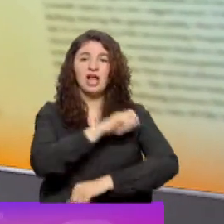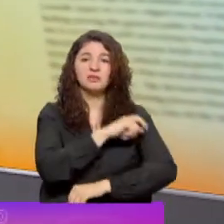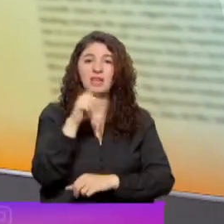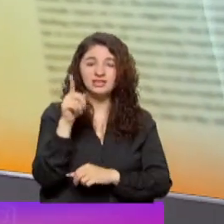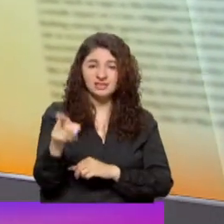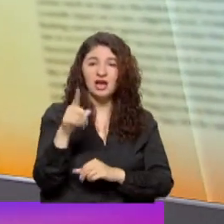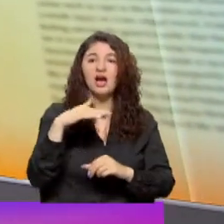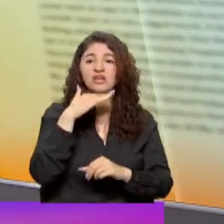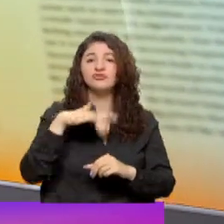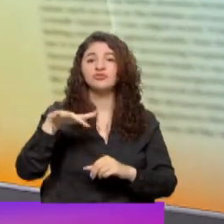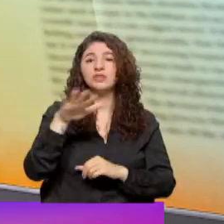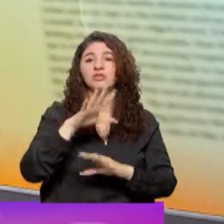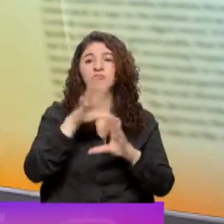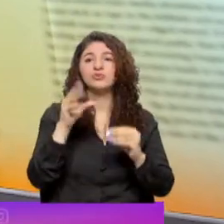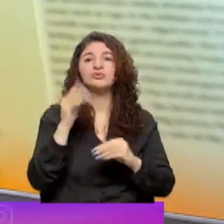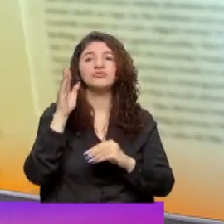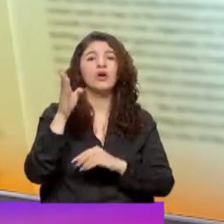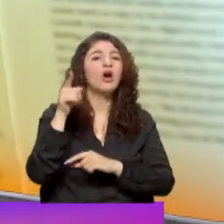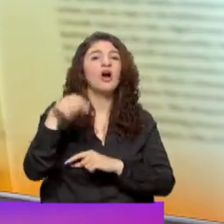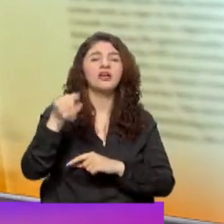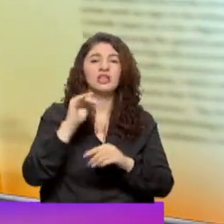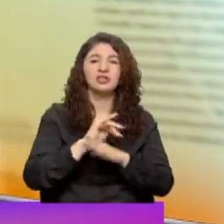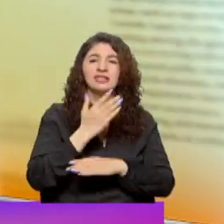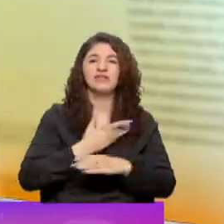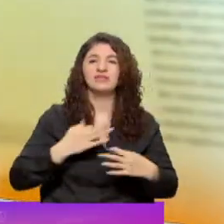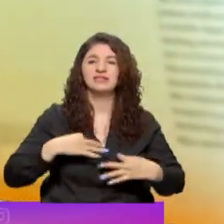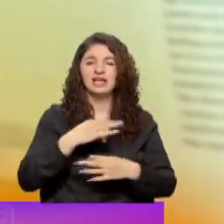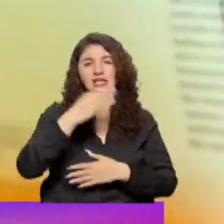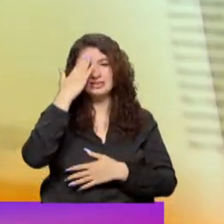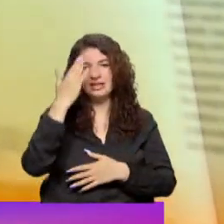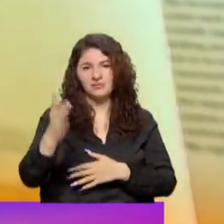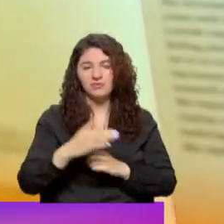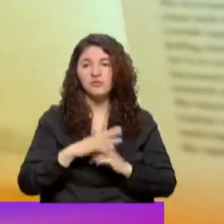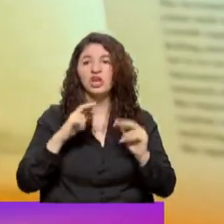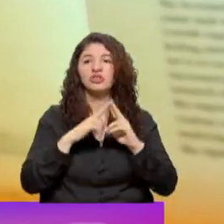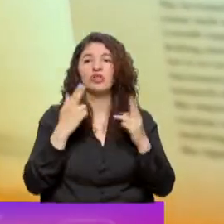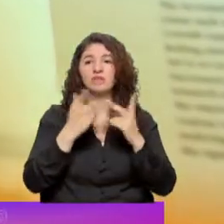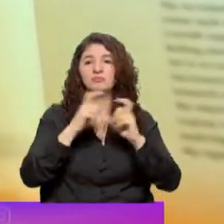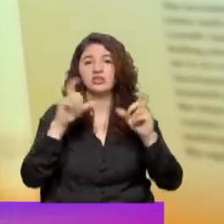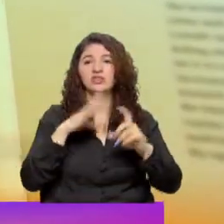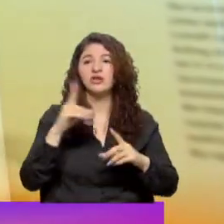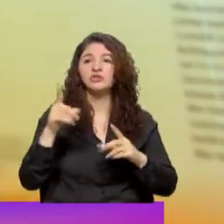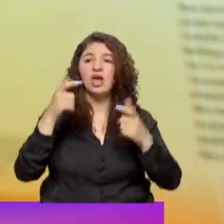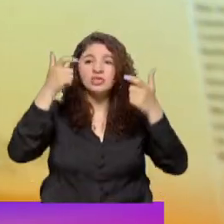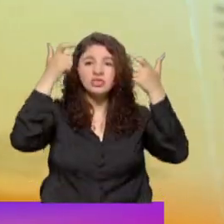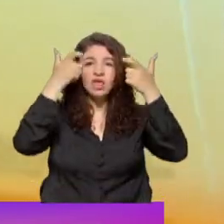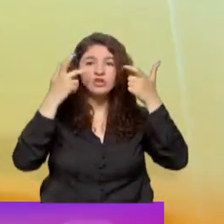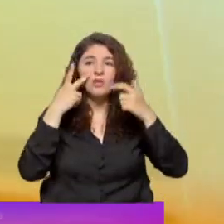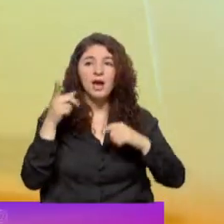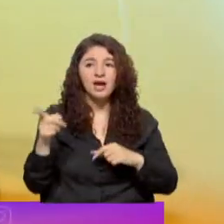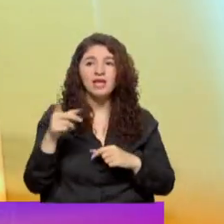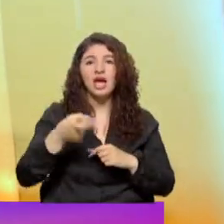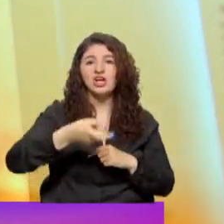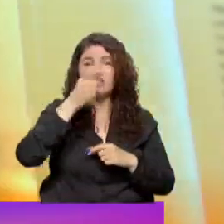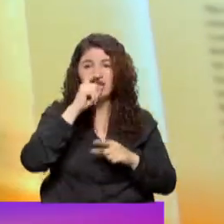Almanya olmak üzere Avrupa daki bütün gurbetçilerimiz de sevgi ve saygıyla selamlıyorum dünyada bir Manşet şu taze bakın